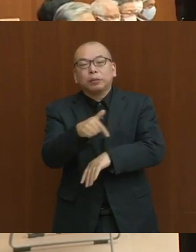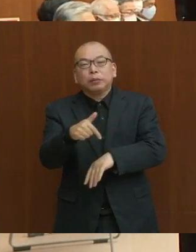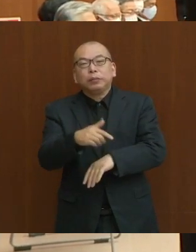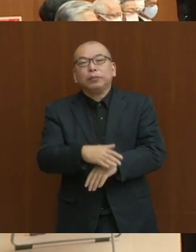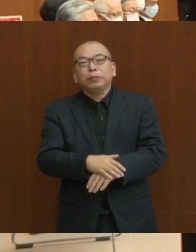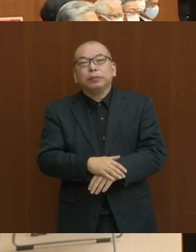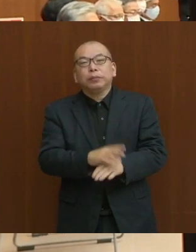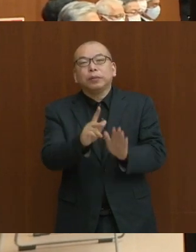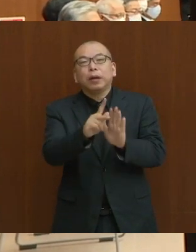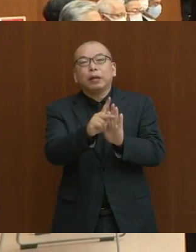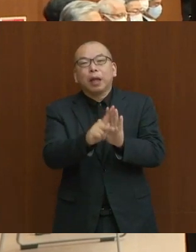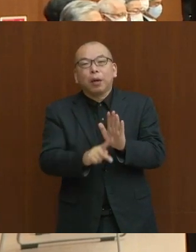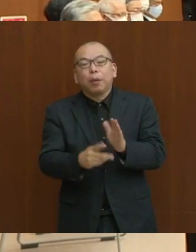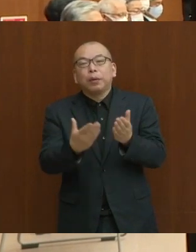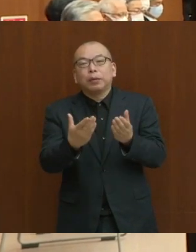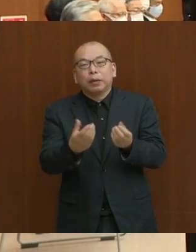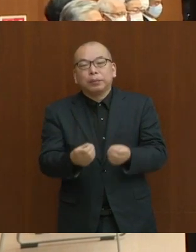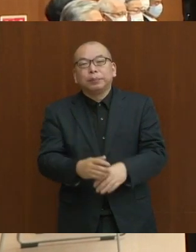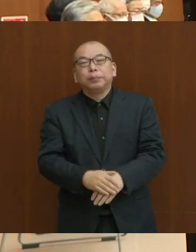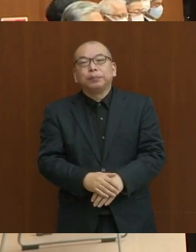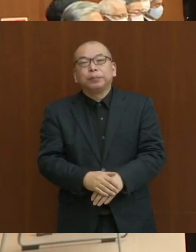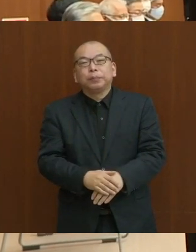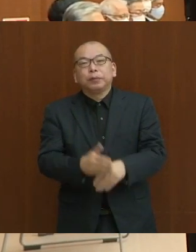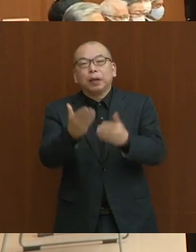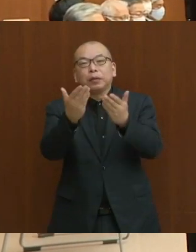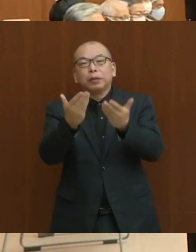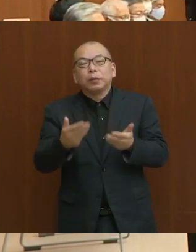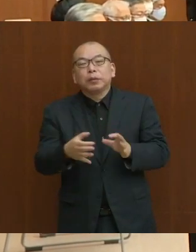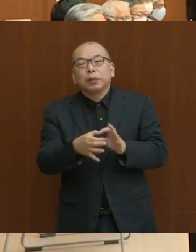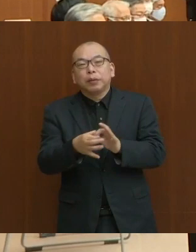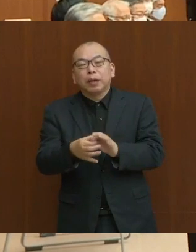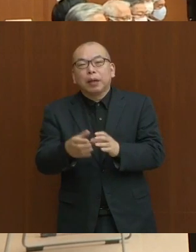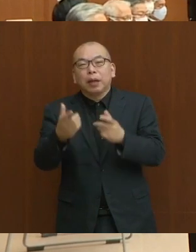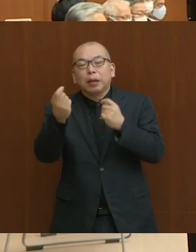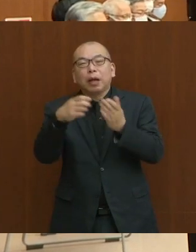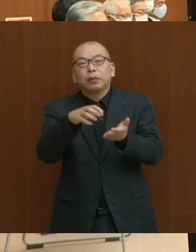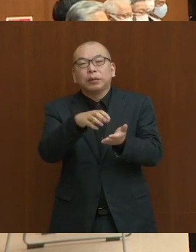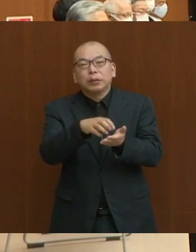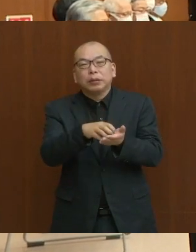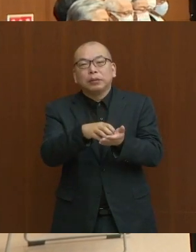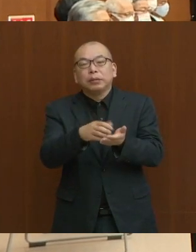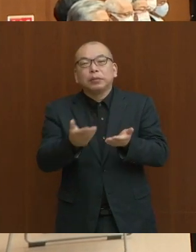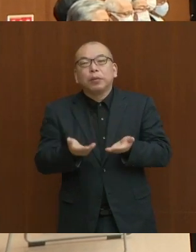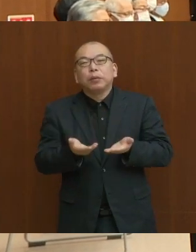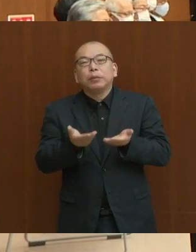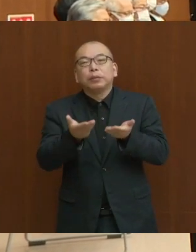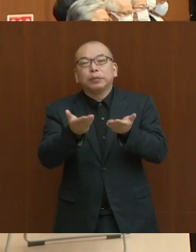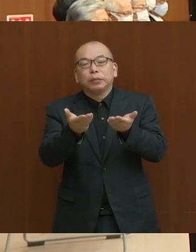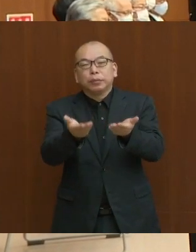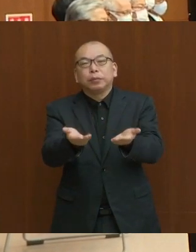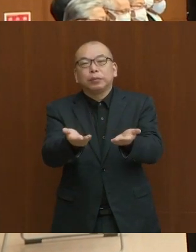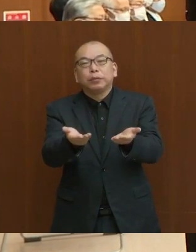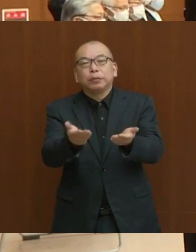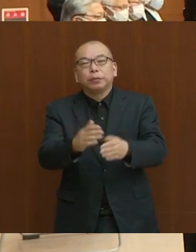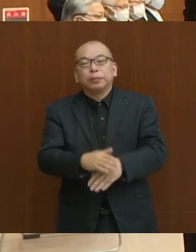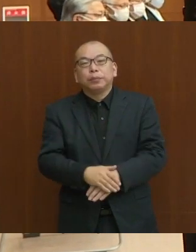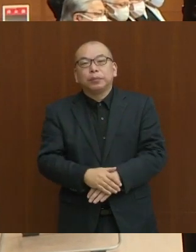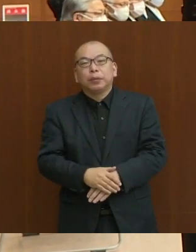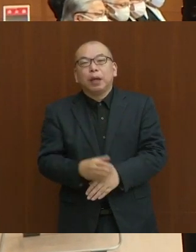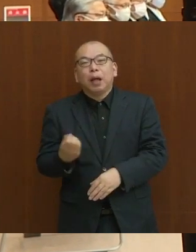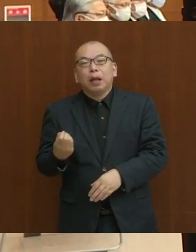工学科所定の課程を修め、卒業したので学士生物資源科学の学位を授与する